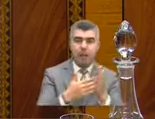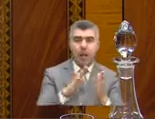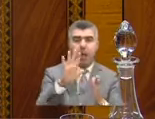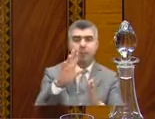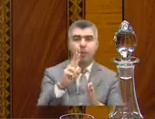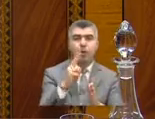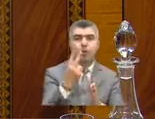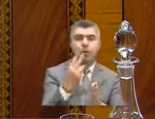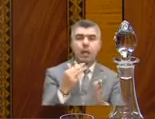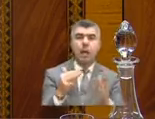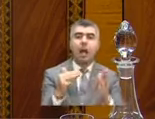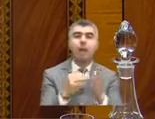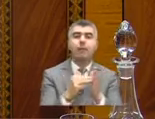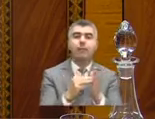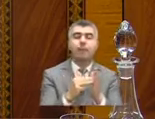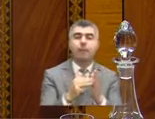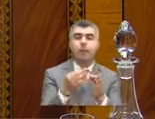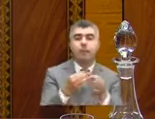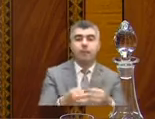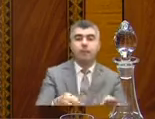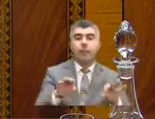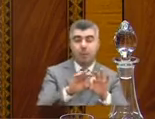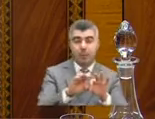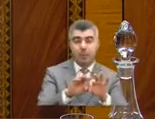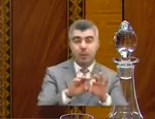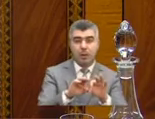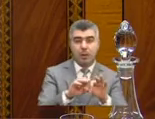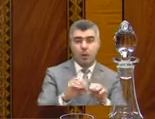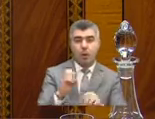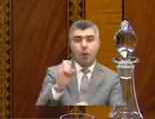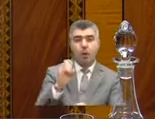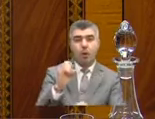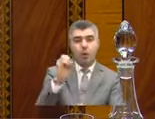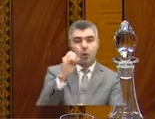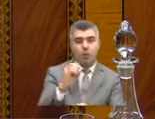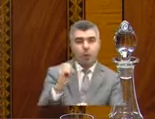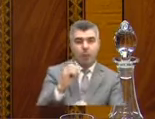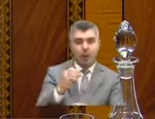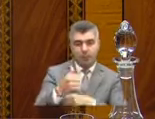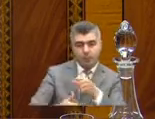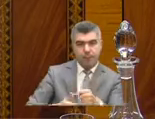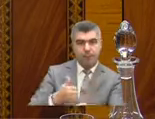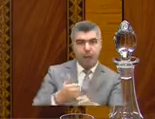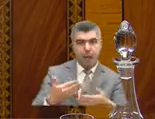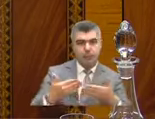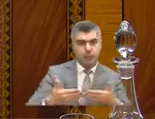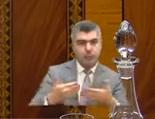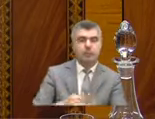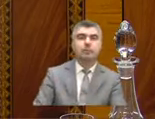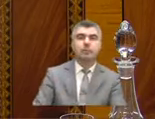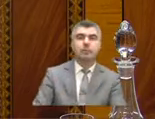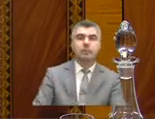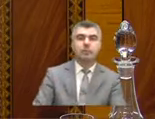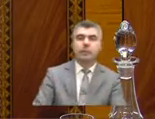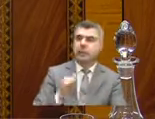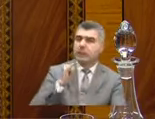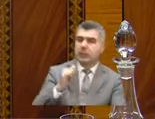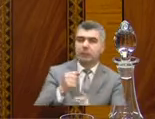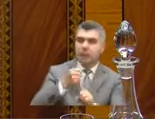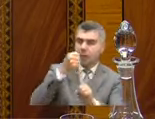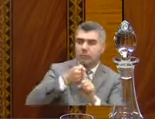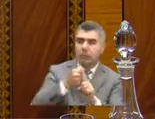25,000 أسرة بداية شهر أكتوبر من هذه السنة. وموازاة مع ذلك، ستواصل الحكومة